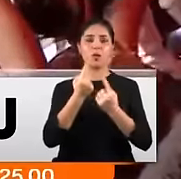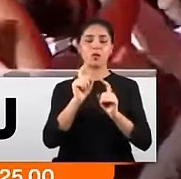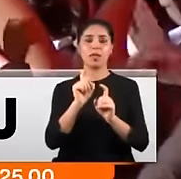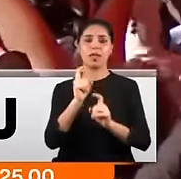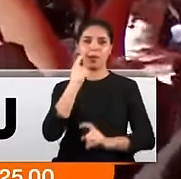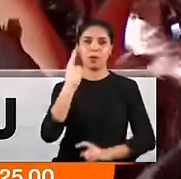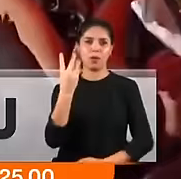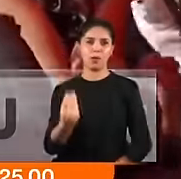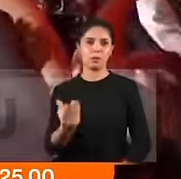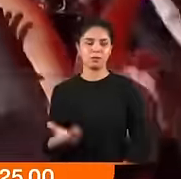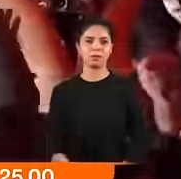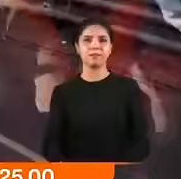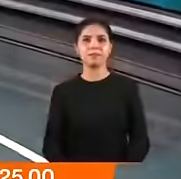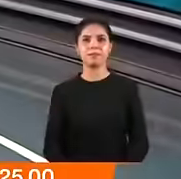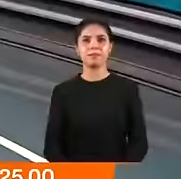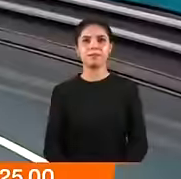aldı.